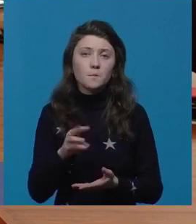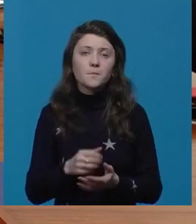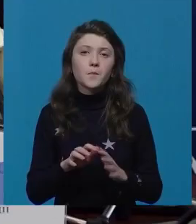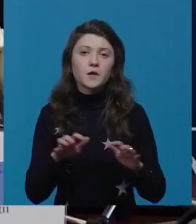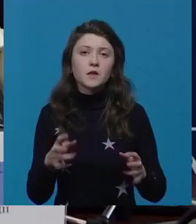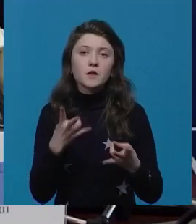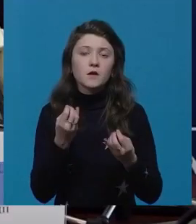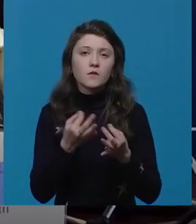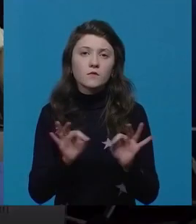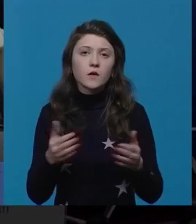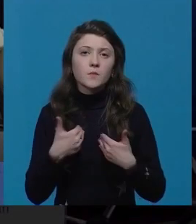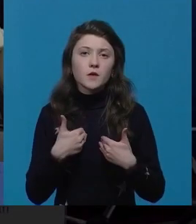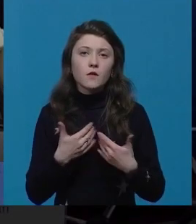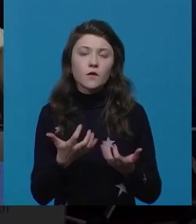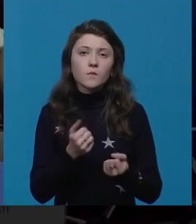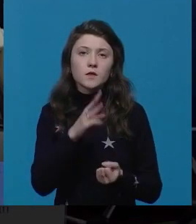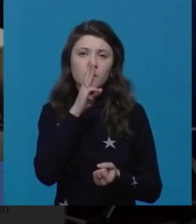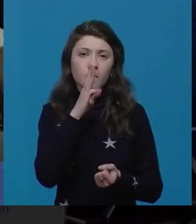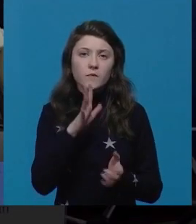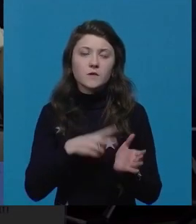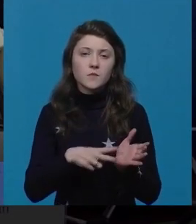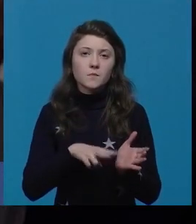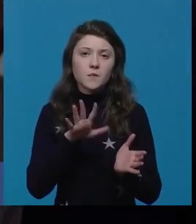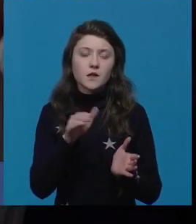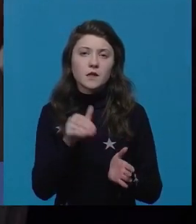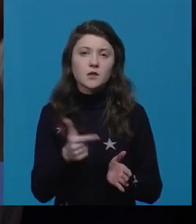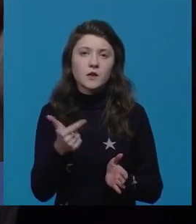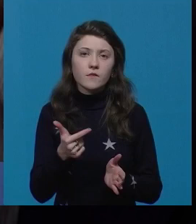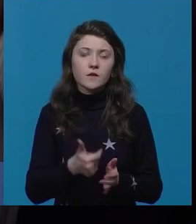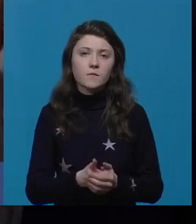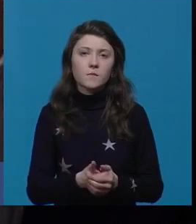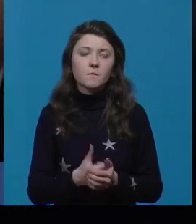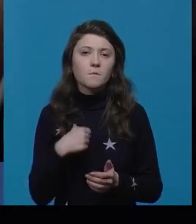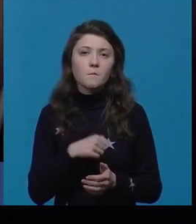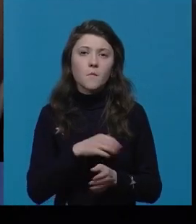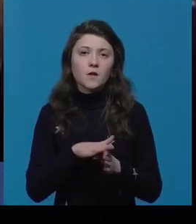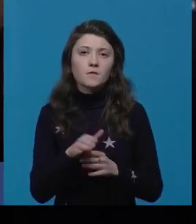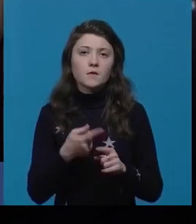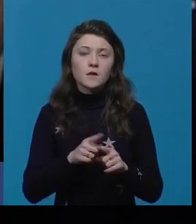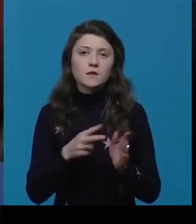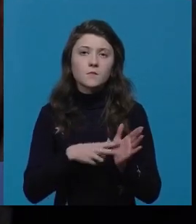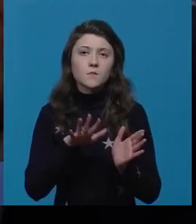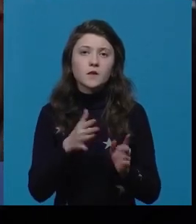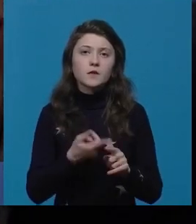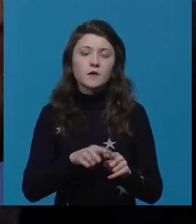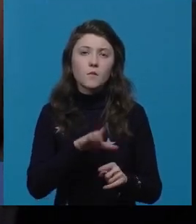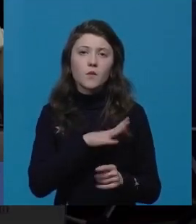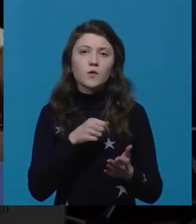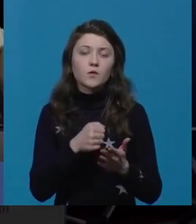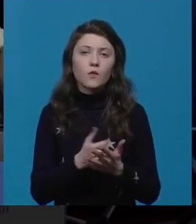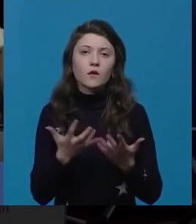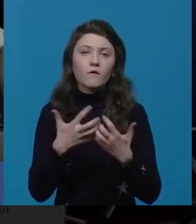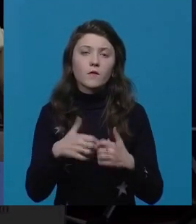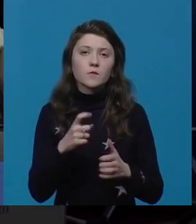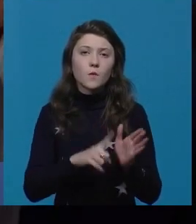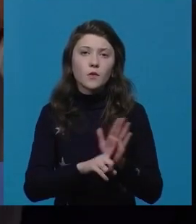дозволяють мені отримувати зарплату 75 тисяч гривень. Максимально це 75. Це було донараховано з початку